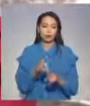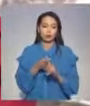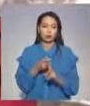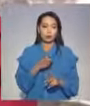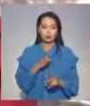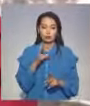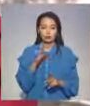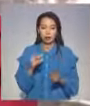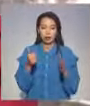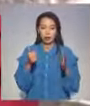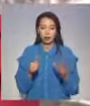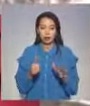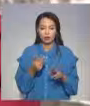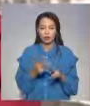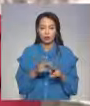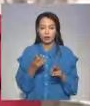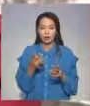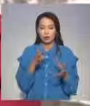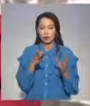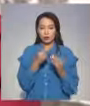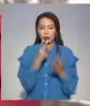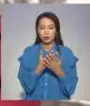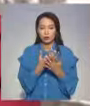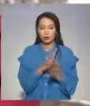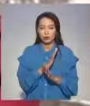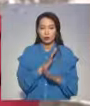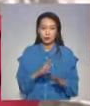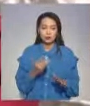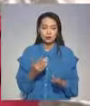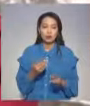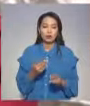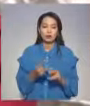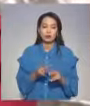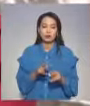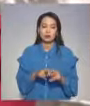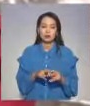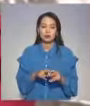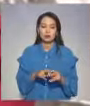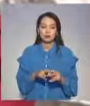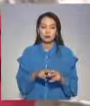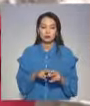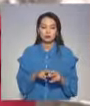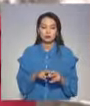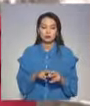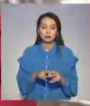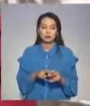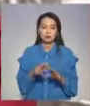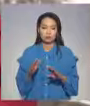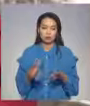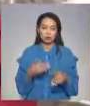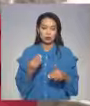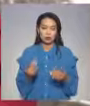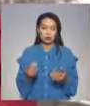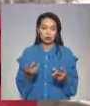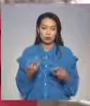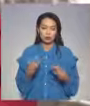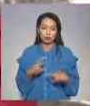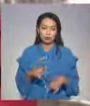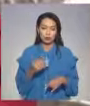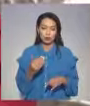дейін алған анализдерден көрсетілмегені, ол кезде вирус оянбаған болу керек. Алтайлық болып туғаннан кейін,